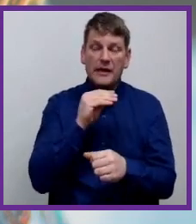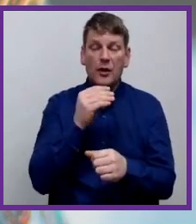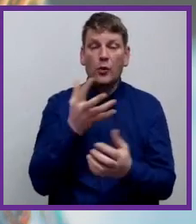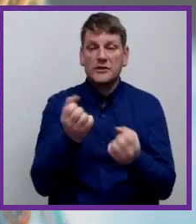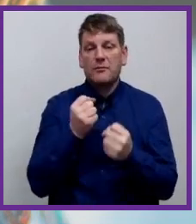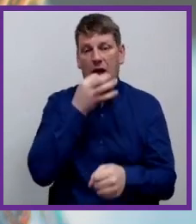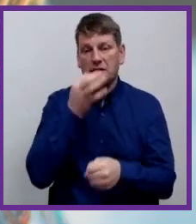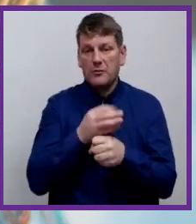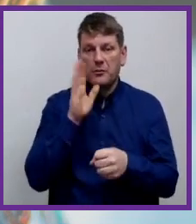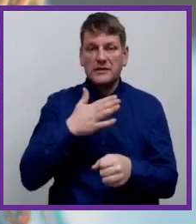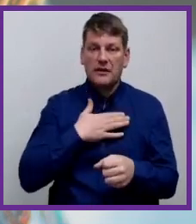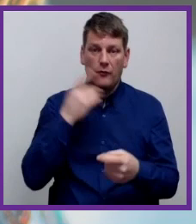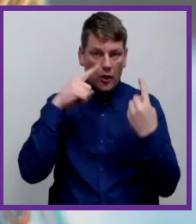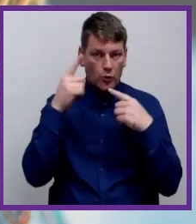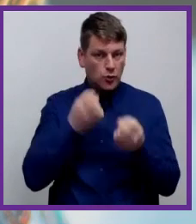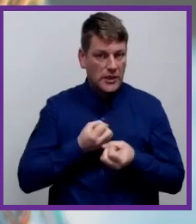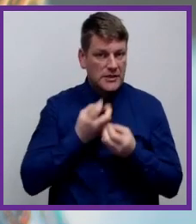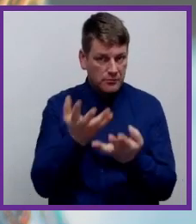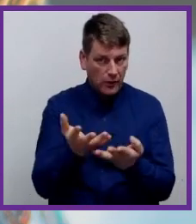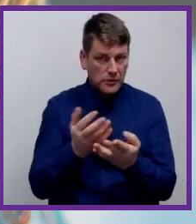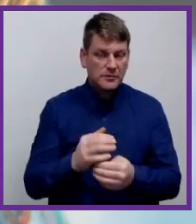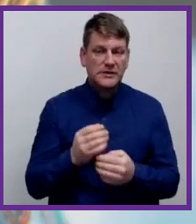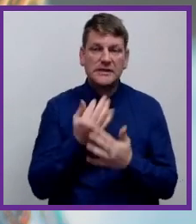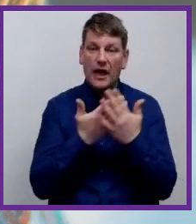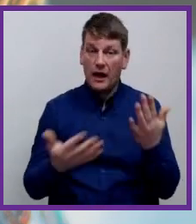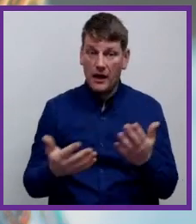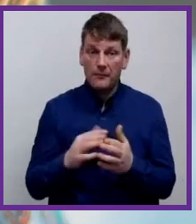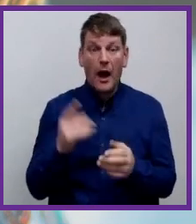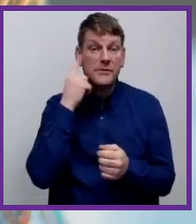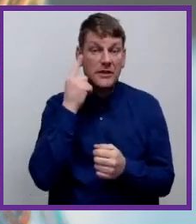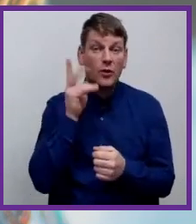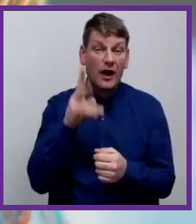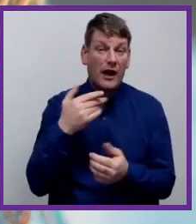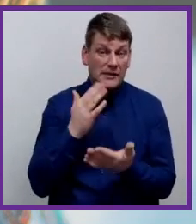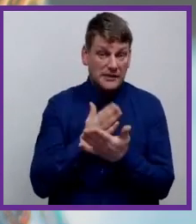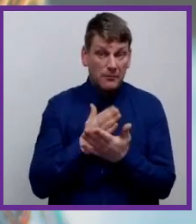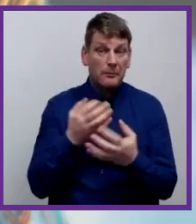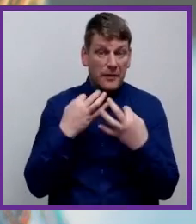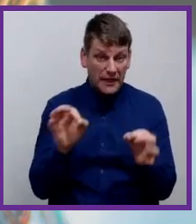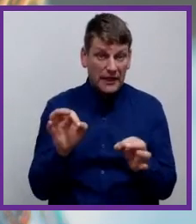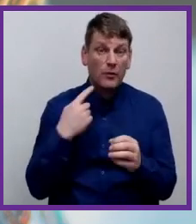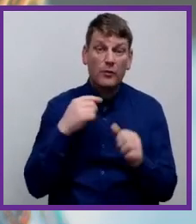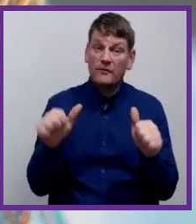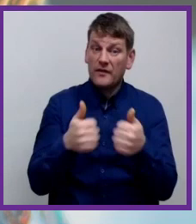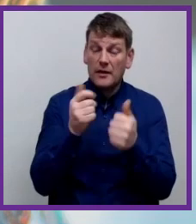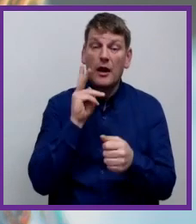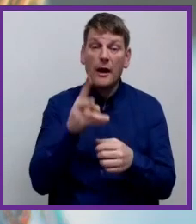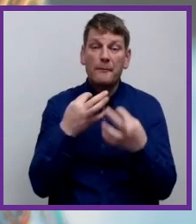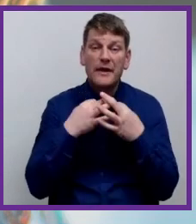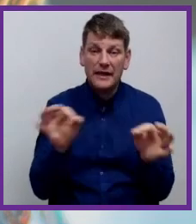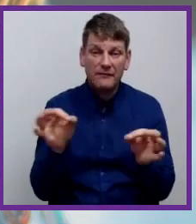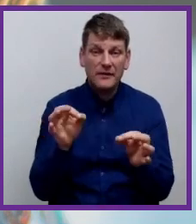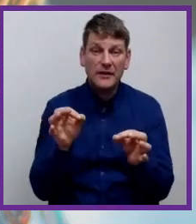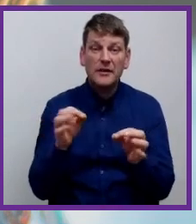savu radošo izpausmu sekām. Apzinoties, ka esam brīvi, mums vienlaiks jāpieņem, ka brīvība nav